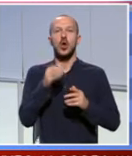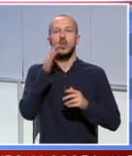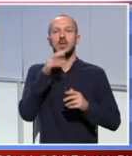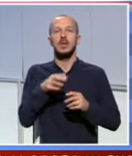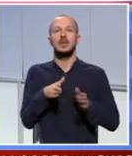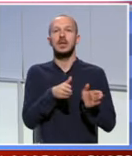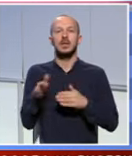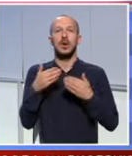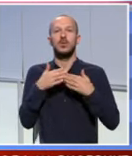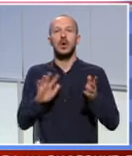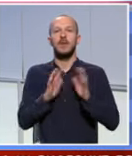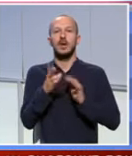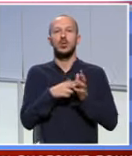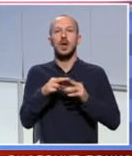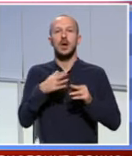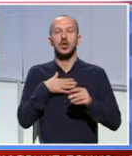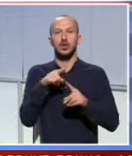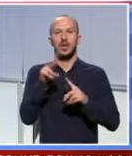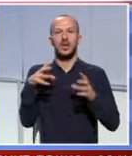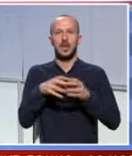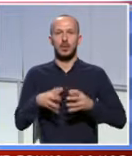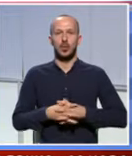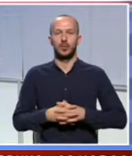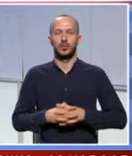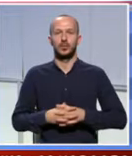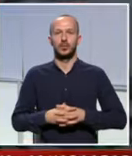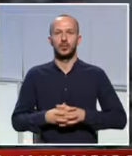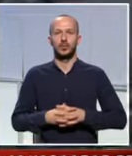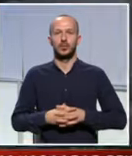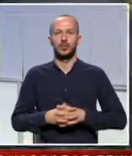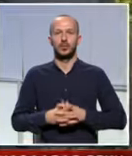muslimanska strana otvorila je vatru na našu TV ekipu.